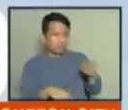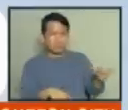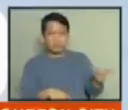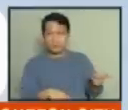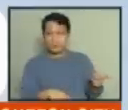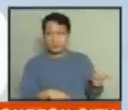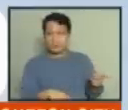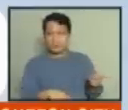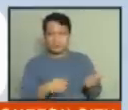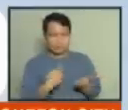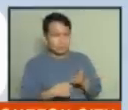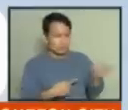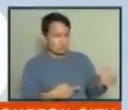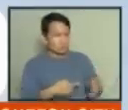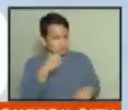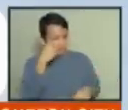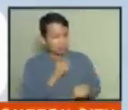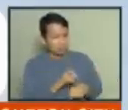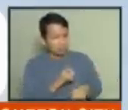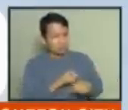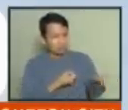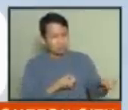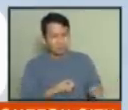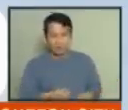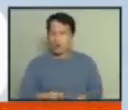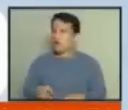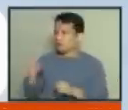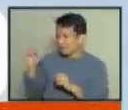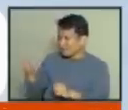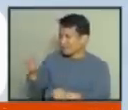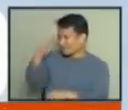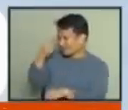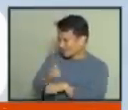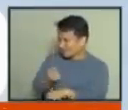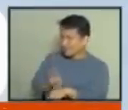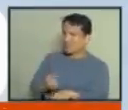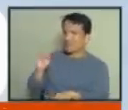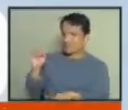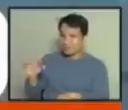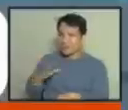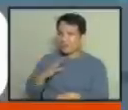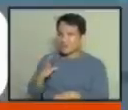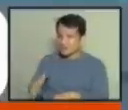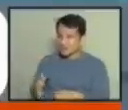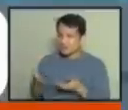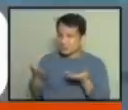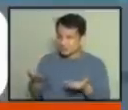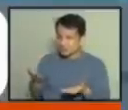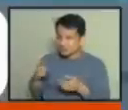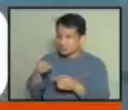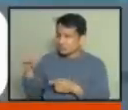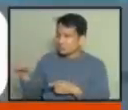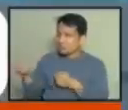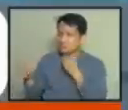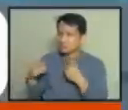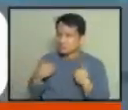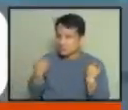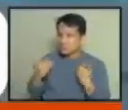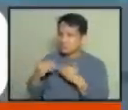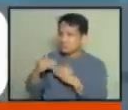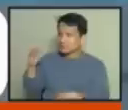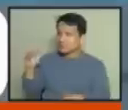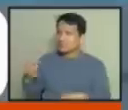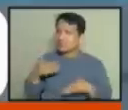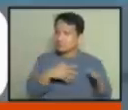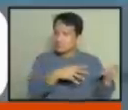presidente? Ang mga anak mo talaga, ang titigas ng mga ulo. Sabi ko, nandun na nga tayo matigas ulo ng mga anak ko. Ang point ko doon, minor pa yan, sir.